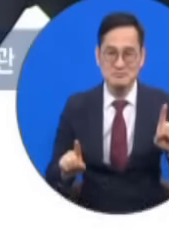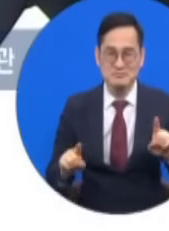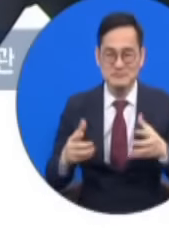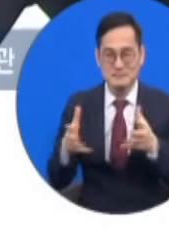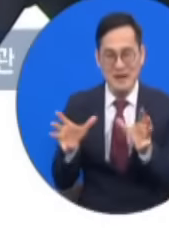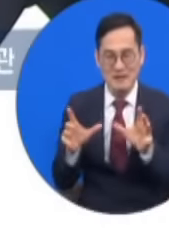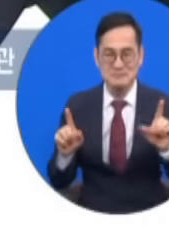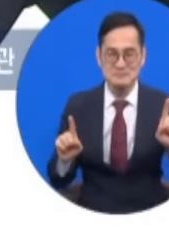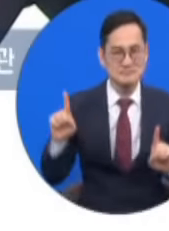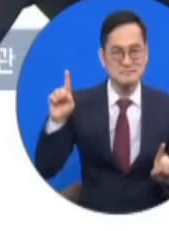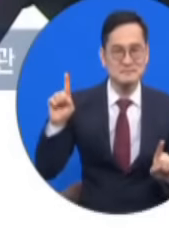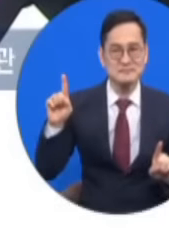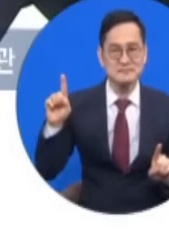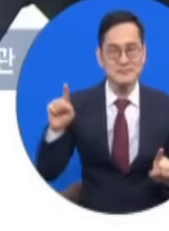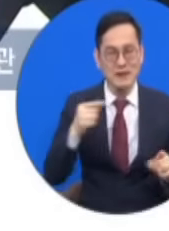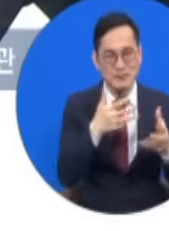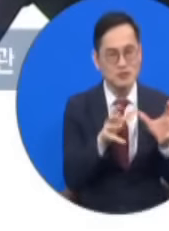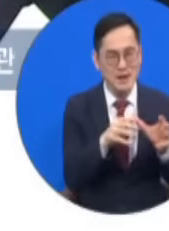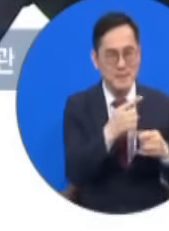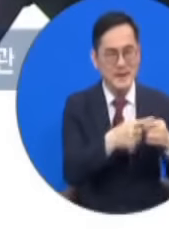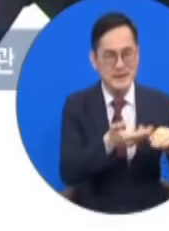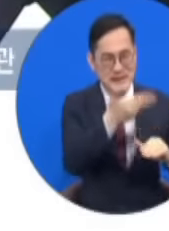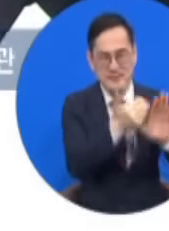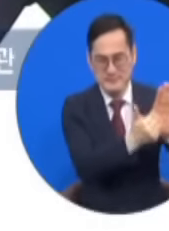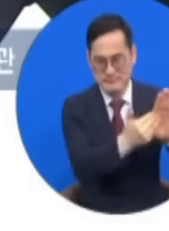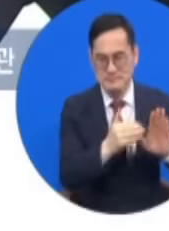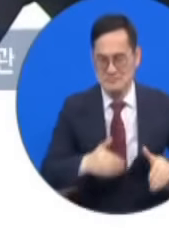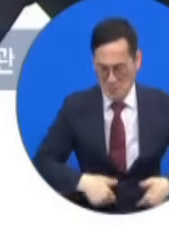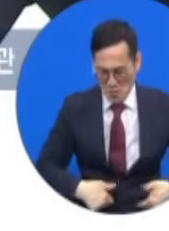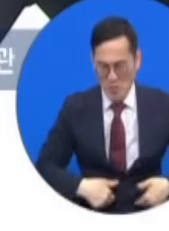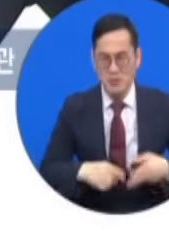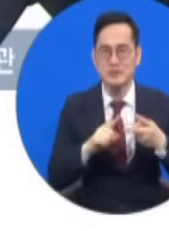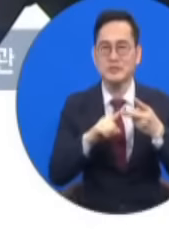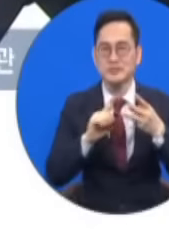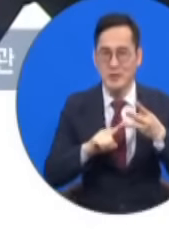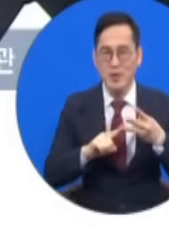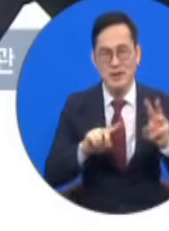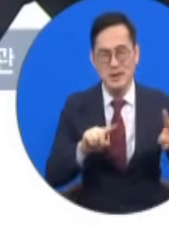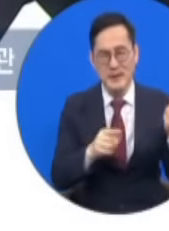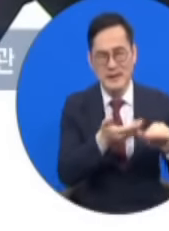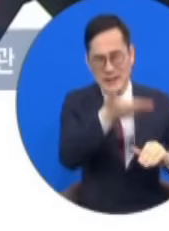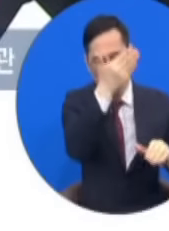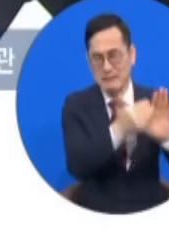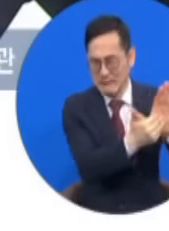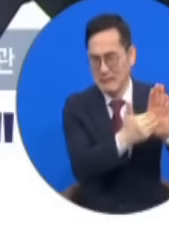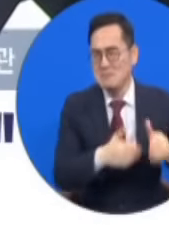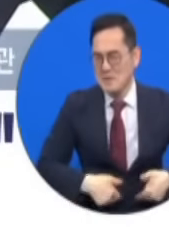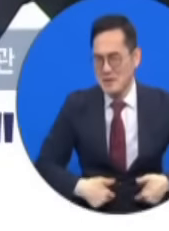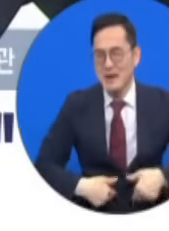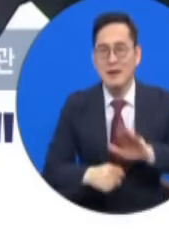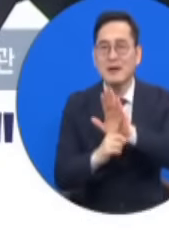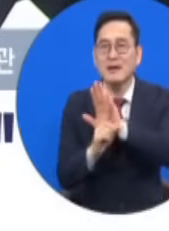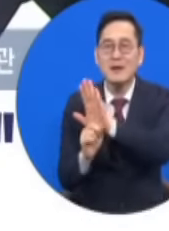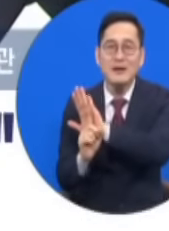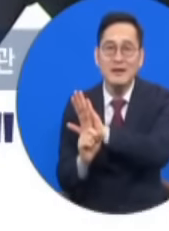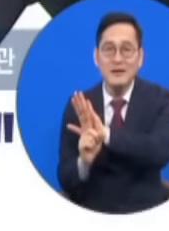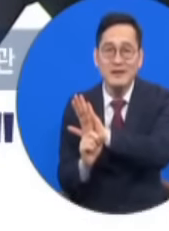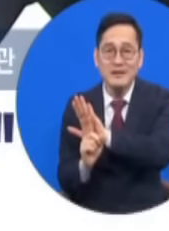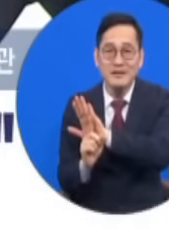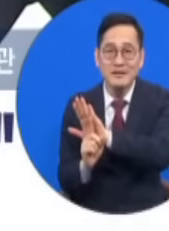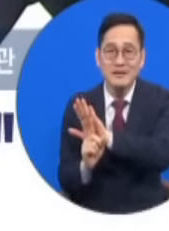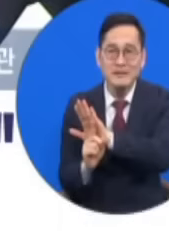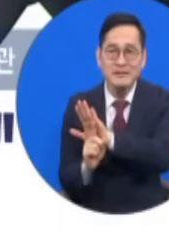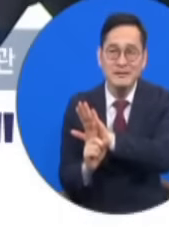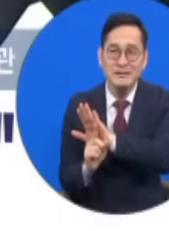아니면은 민주당 뭐 가반 저지 또 뭐 어디 발언에서는 뭐 200석 저지시켜달라 이렇게 이제 이야기를 많이 조금 하고 있는 것